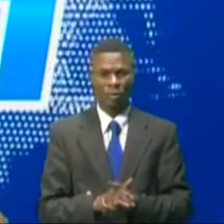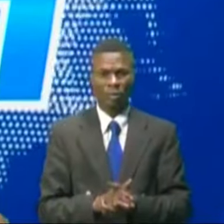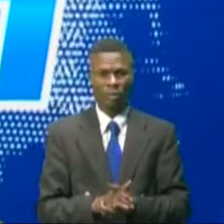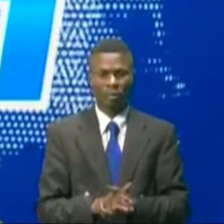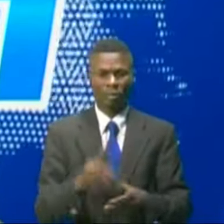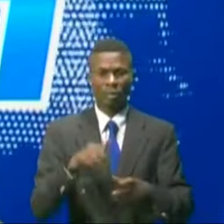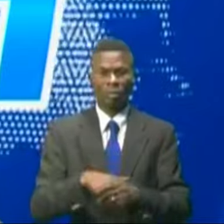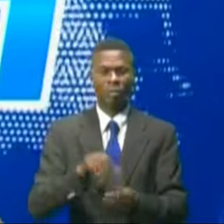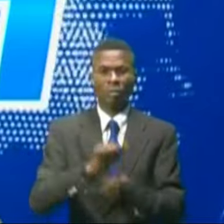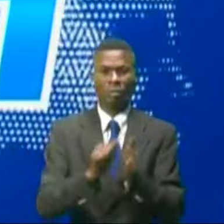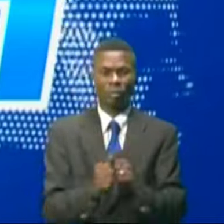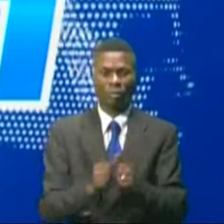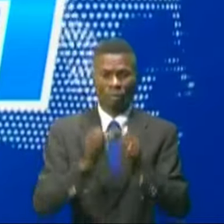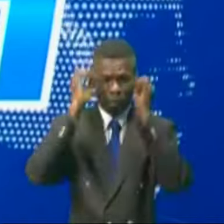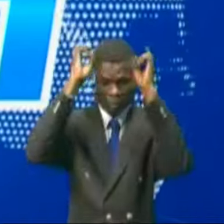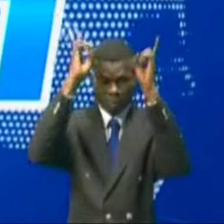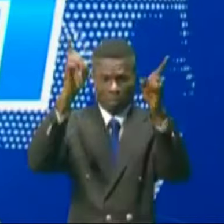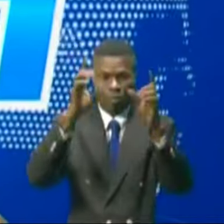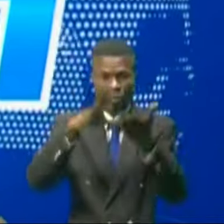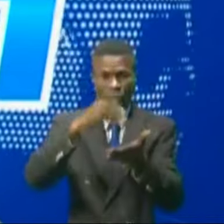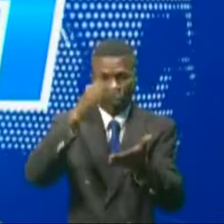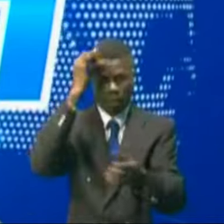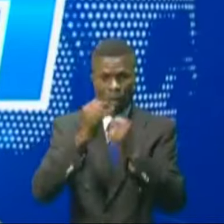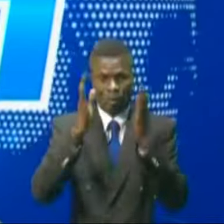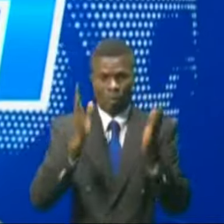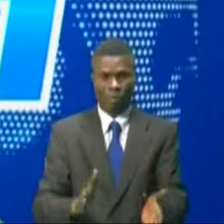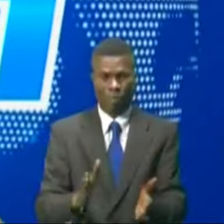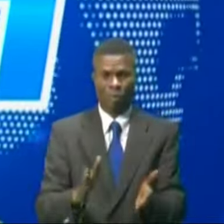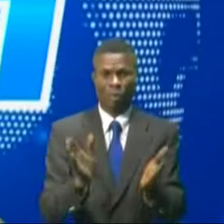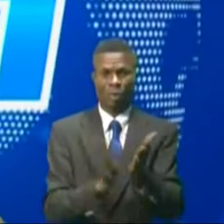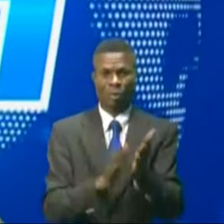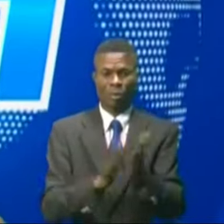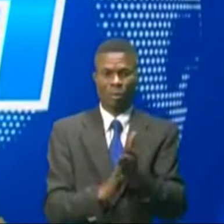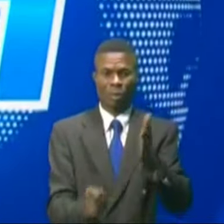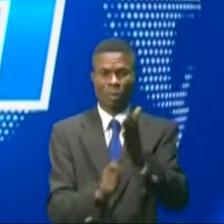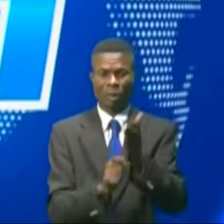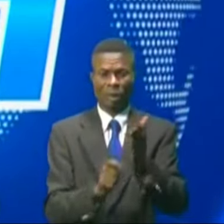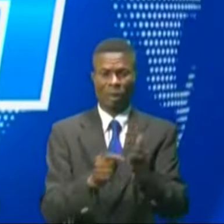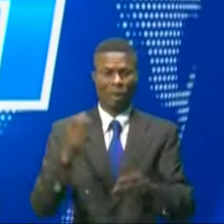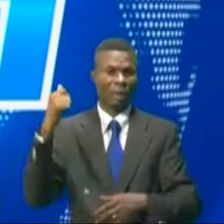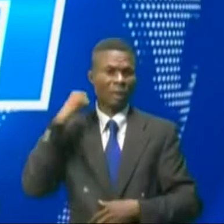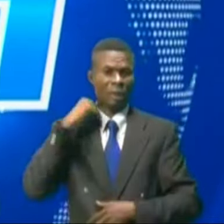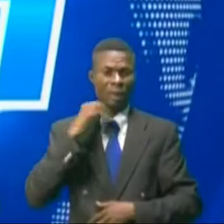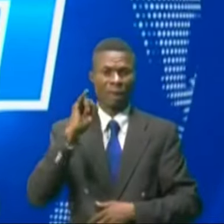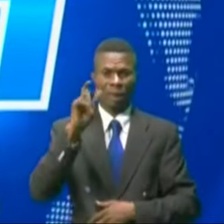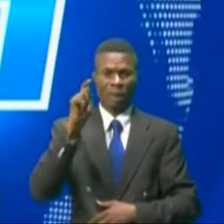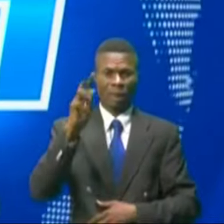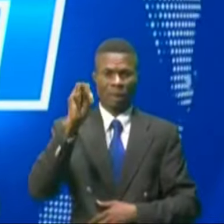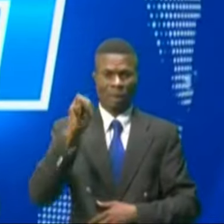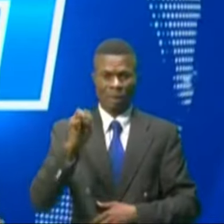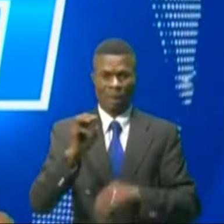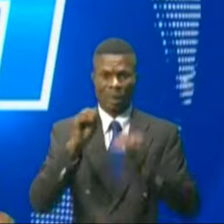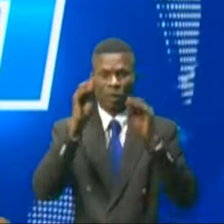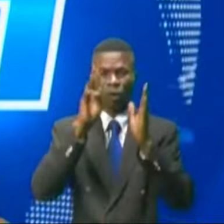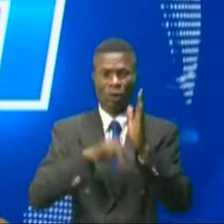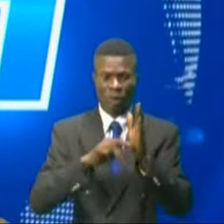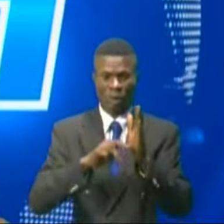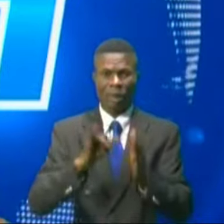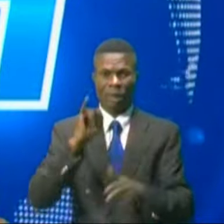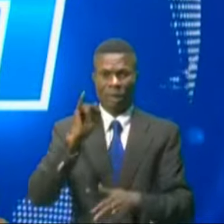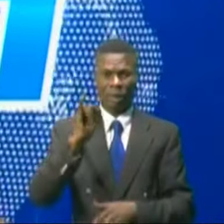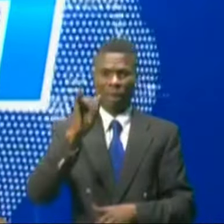Dans les secteurs de l'éducation, les élèves finalistes des instituts des techniques médicales ITEM et instituts d'enseignement médical IM